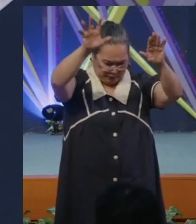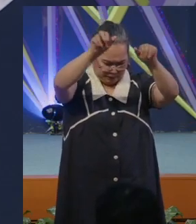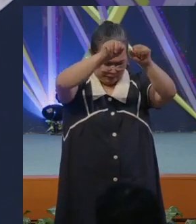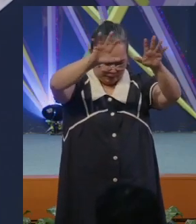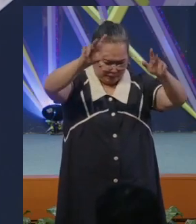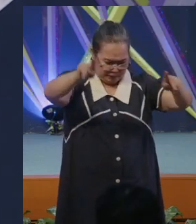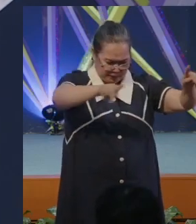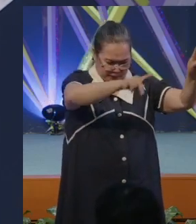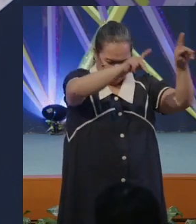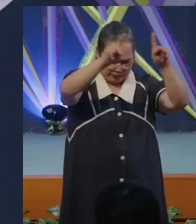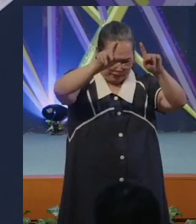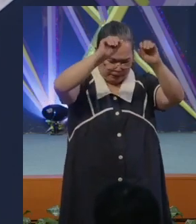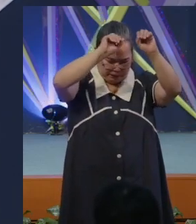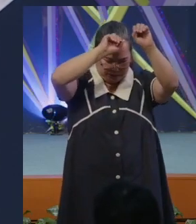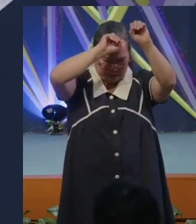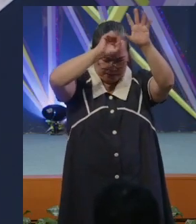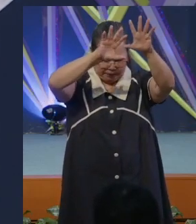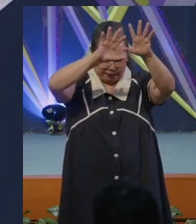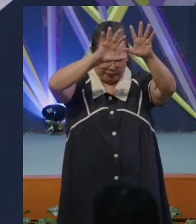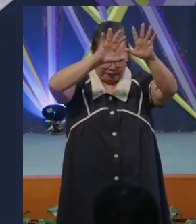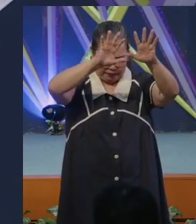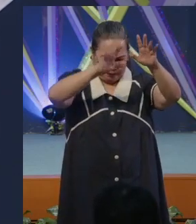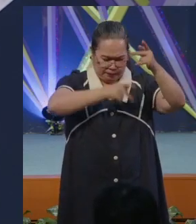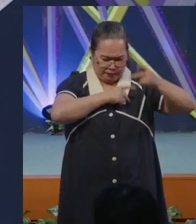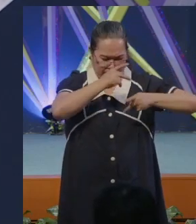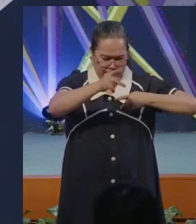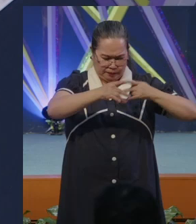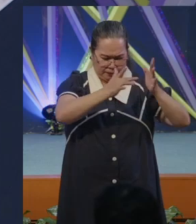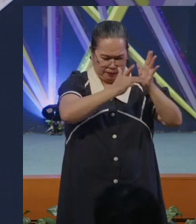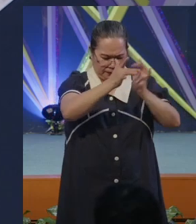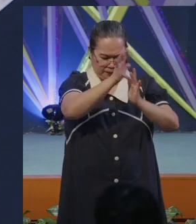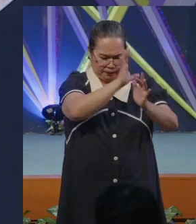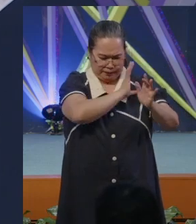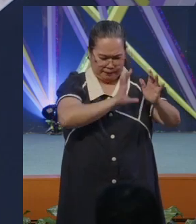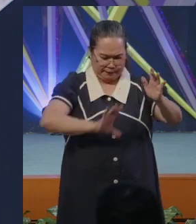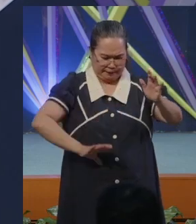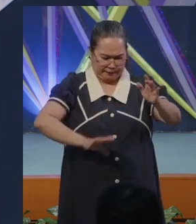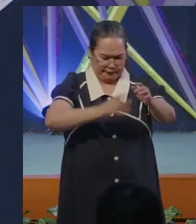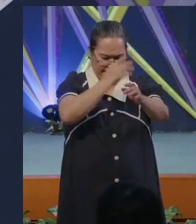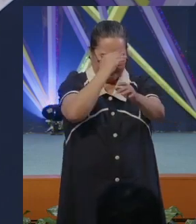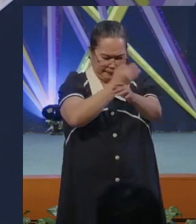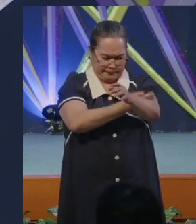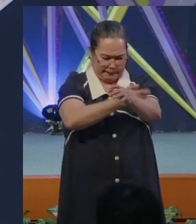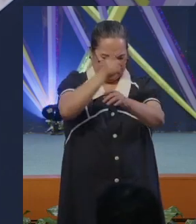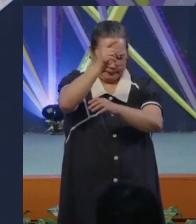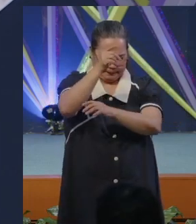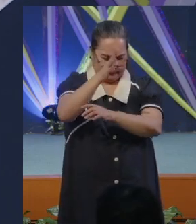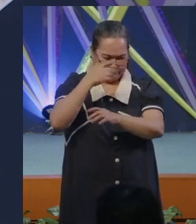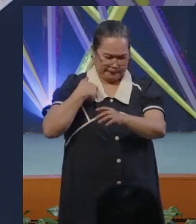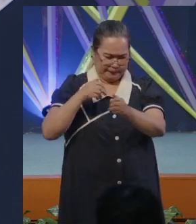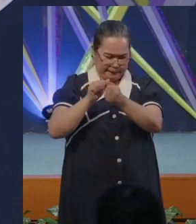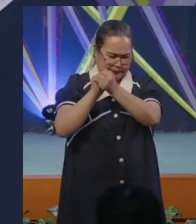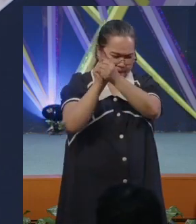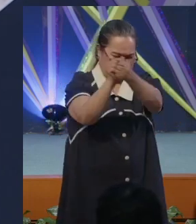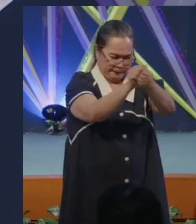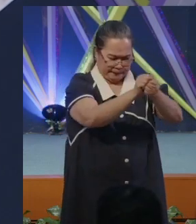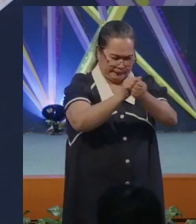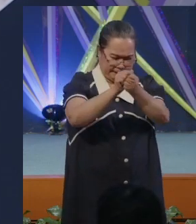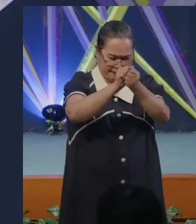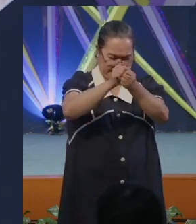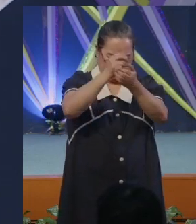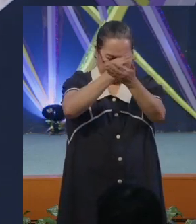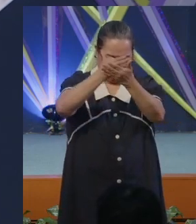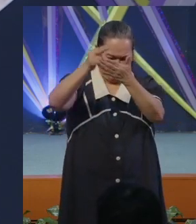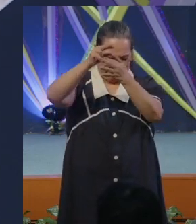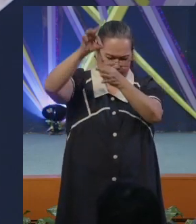lahat, ang kagandahang loob at pag-ibig ni Kristo Jesus na ating Panginoon, at ang pakikipisan tanglaw at gabay ng